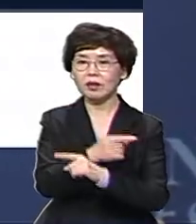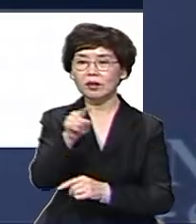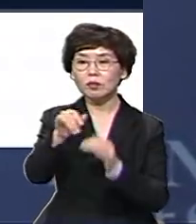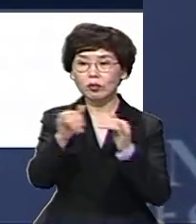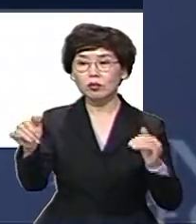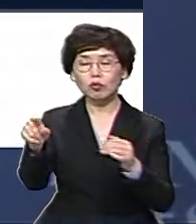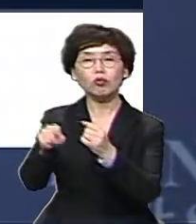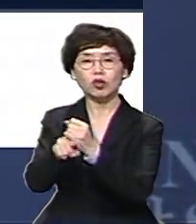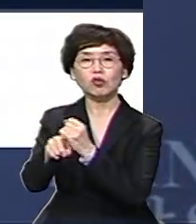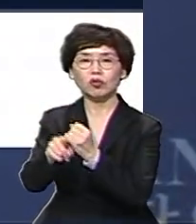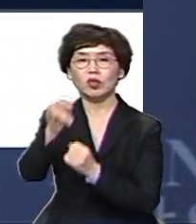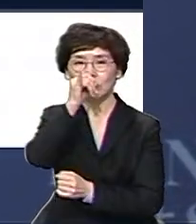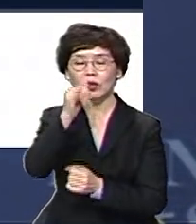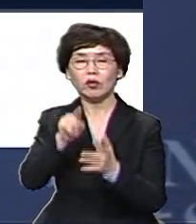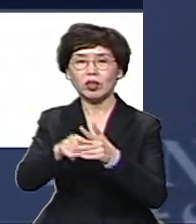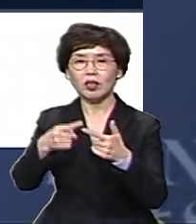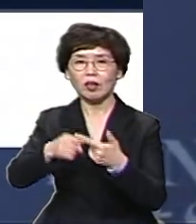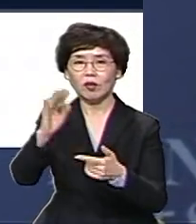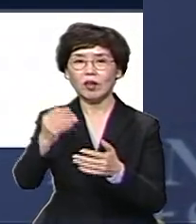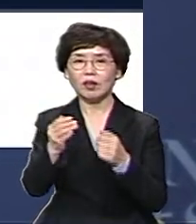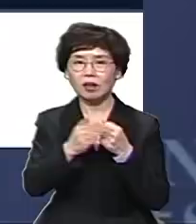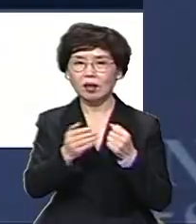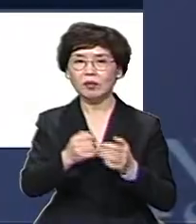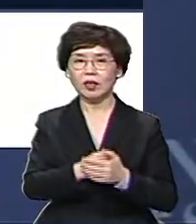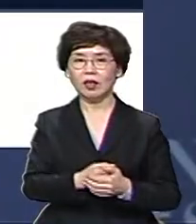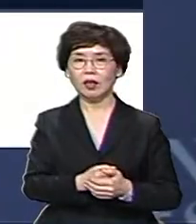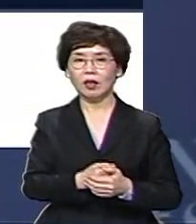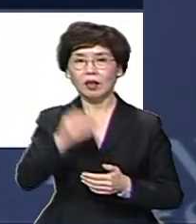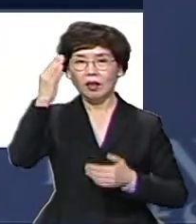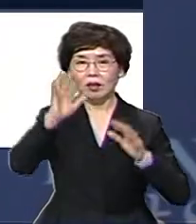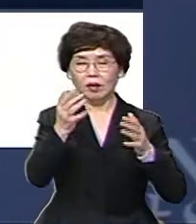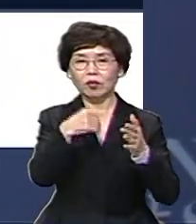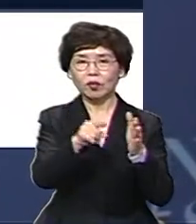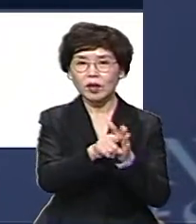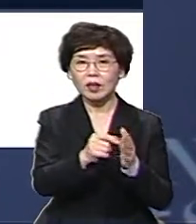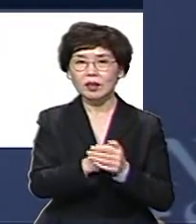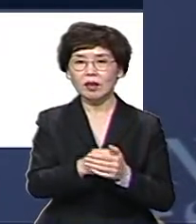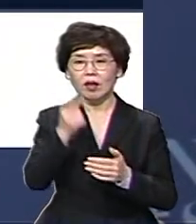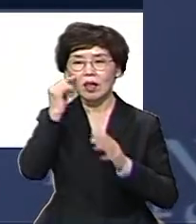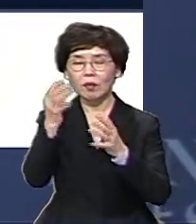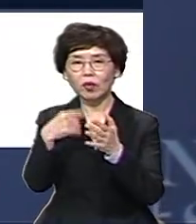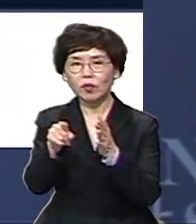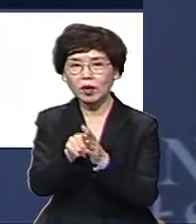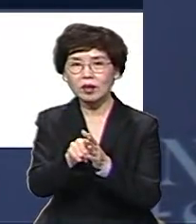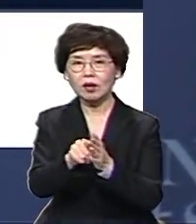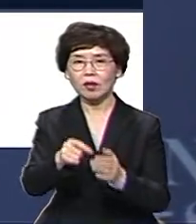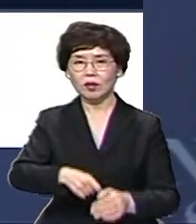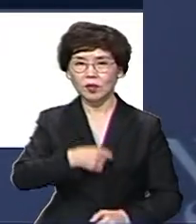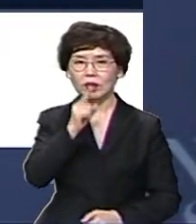모든 분들 다 훌륭하신 분들입니다. 그분들도 그것이 저에게는 중요한 것입니다. 그리고